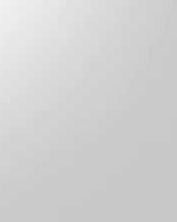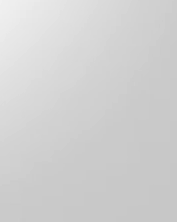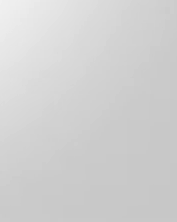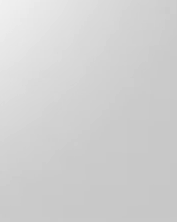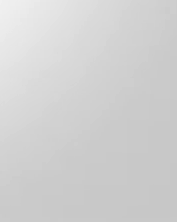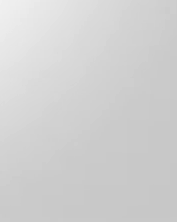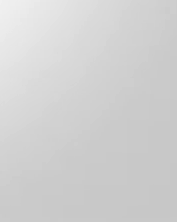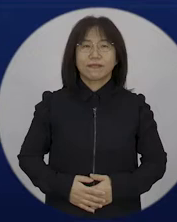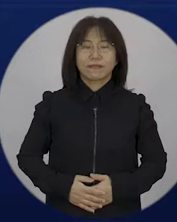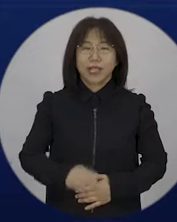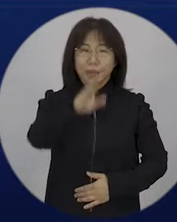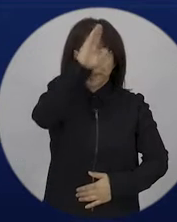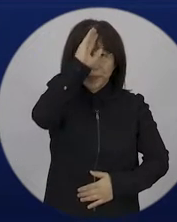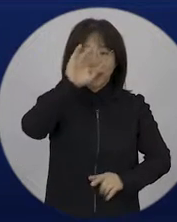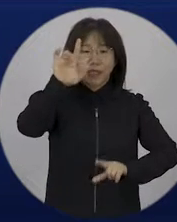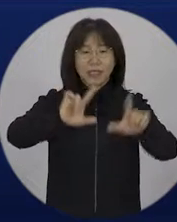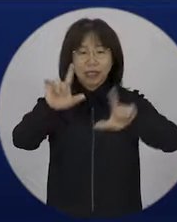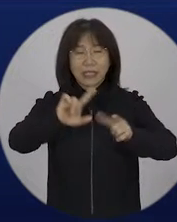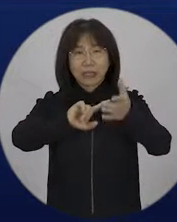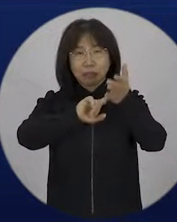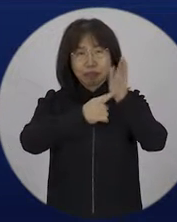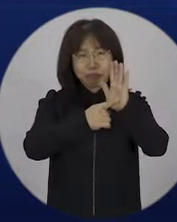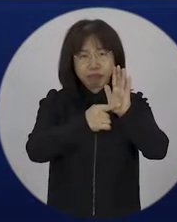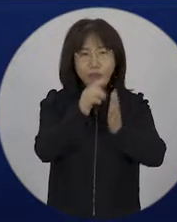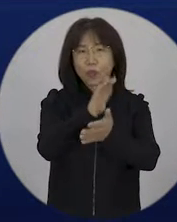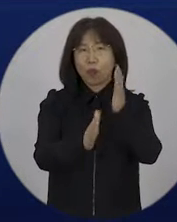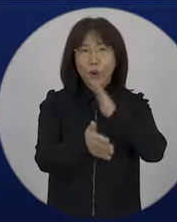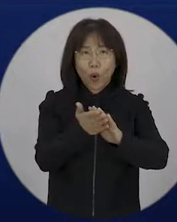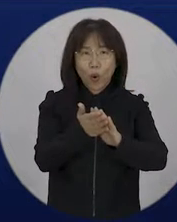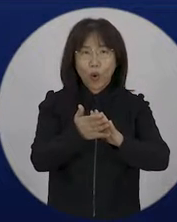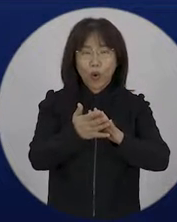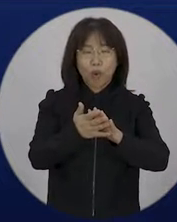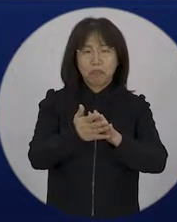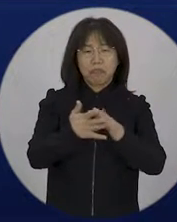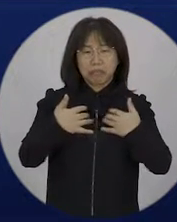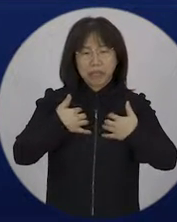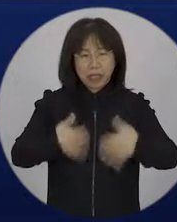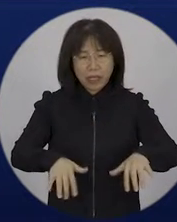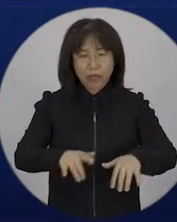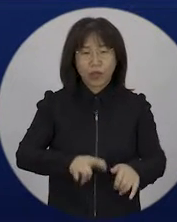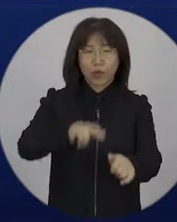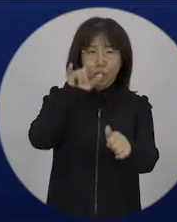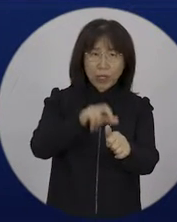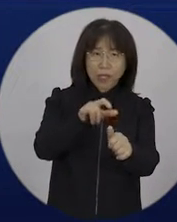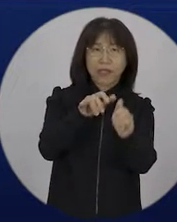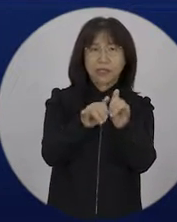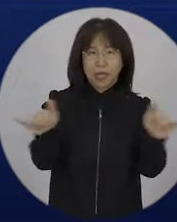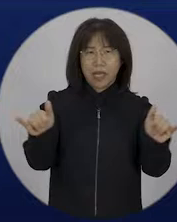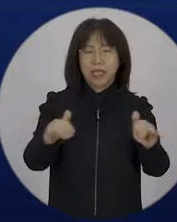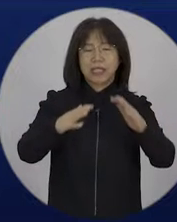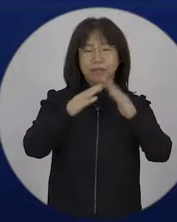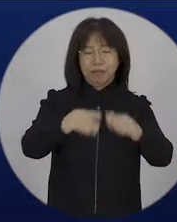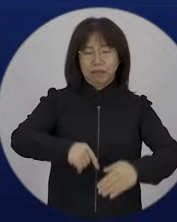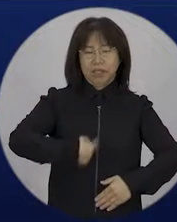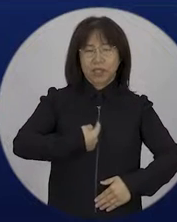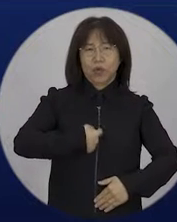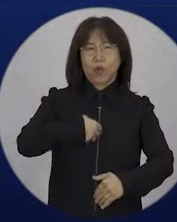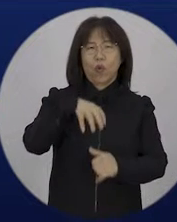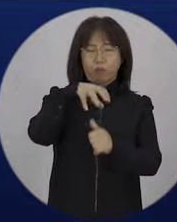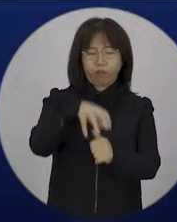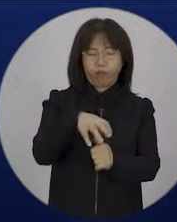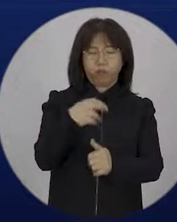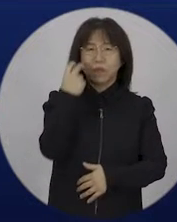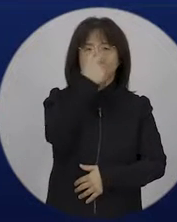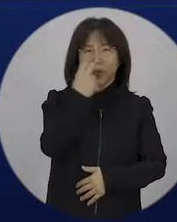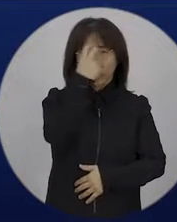대한민국 증상이 없거나 경미한 50대 이하 코론 알고 확진 자는 이제 집에서 스스로 건강관리를 해야